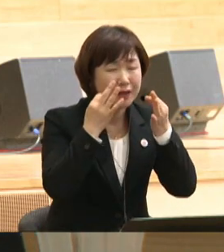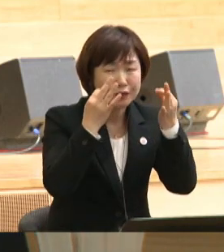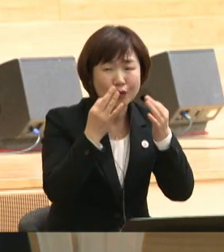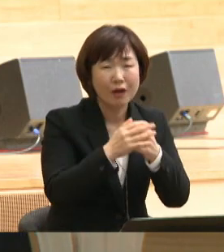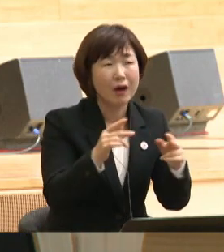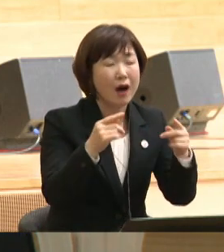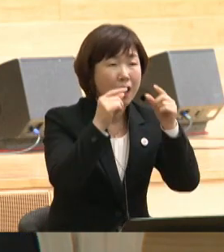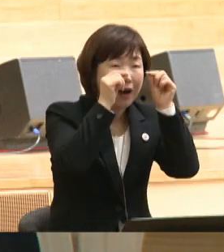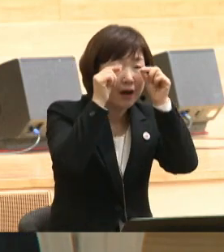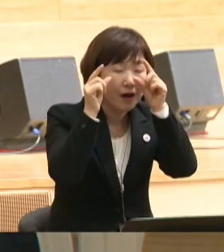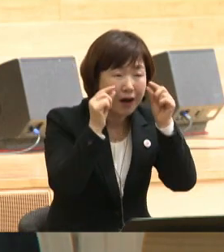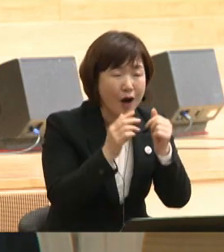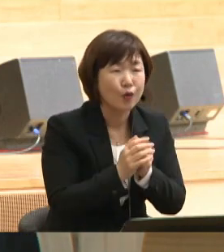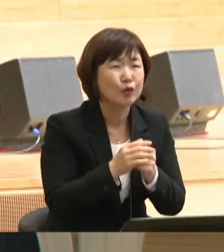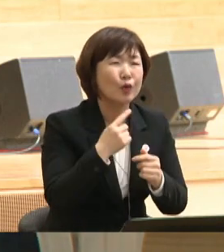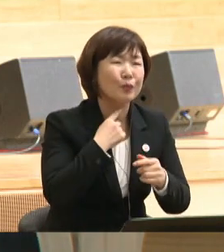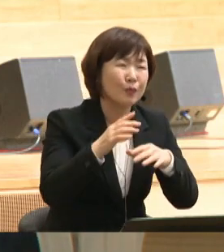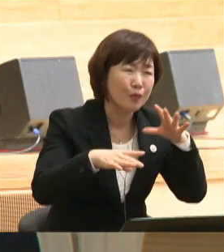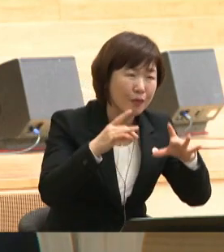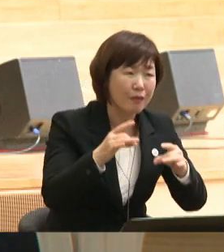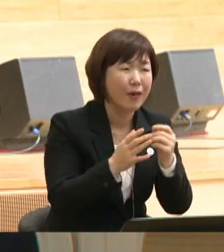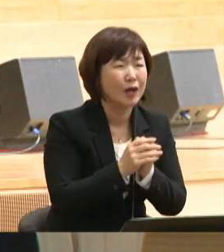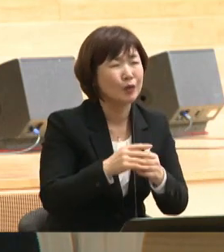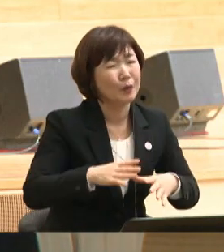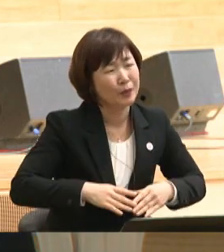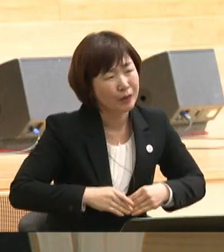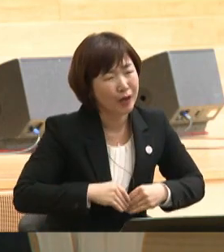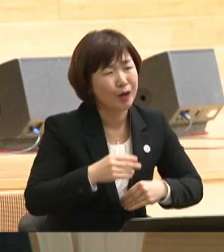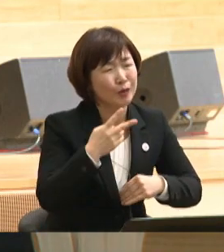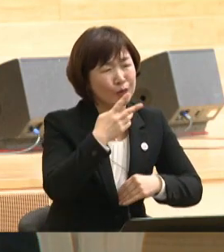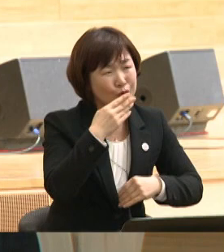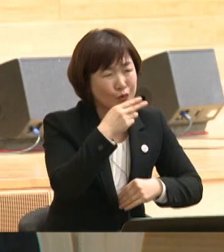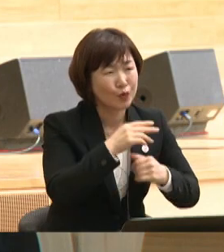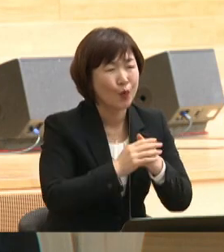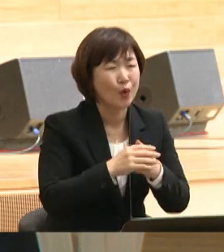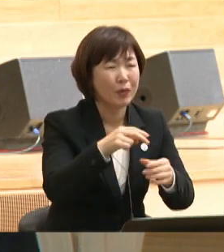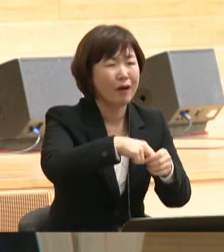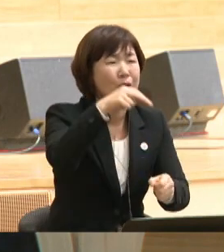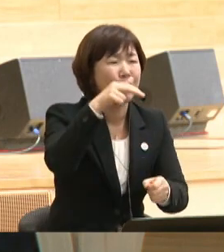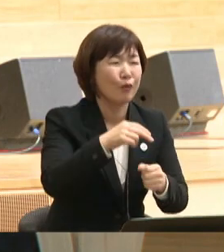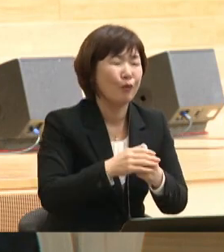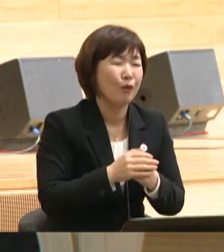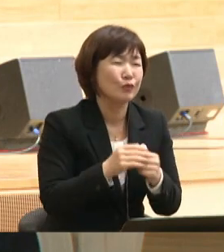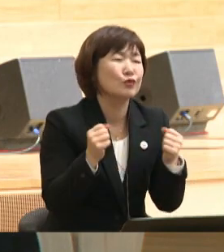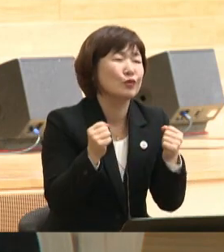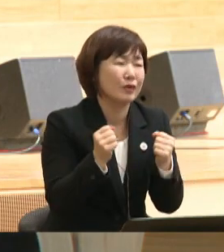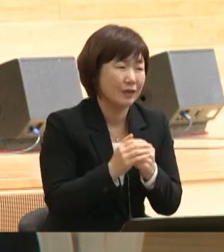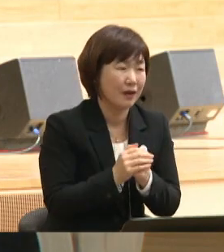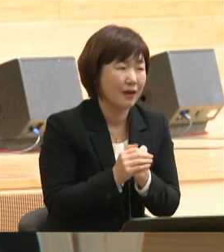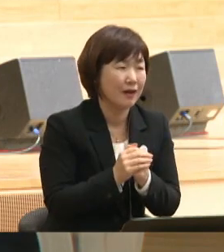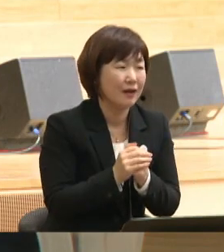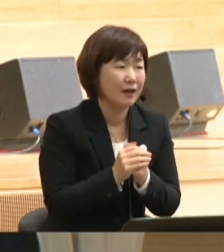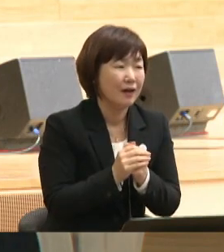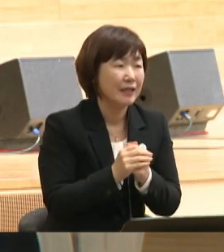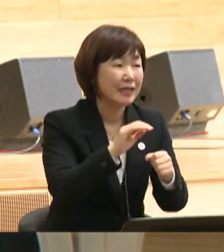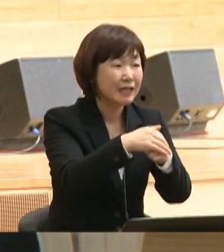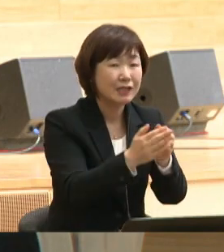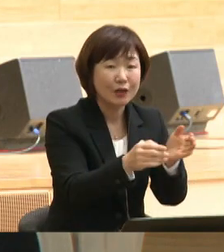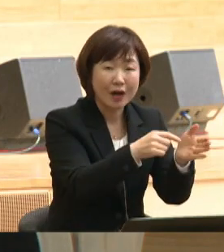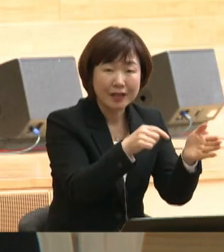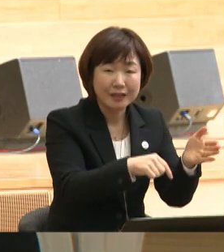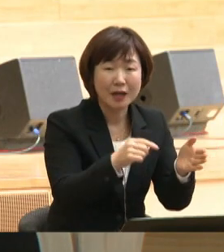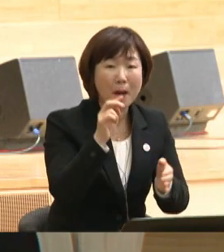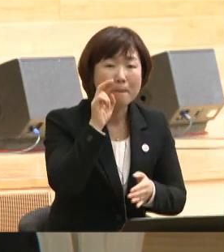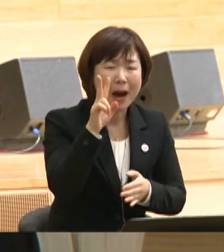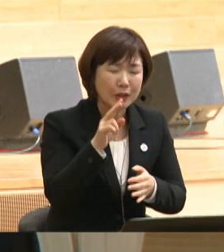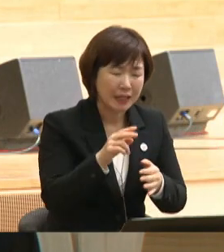두 번 찾지 못하고 줄이며 목마르고 여러 번 굶고 춥고 헐벗었노라 여러분 성경은 바울이